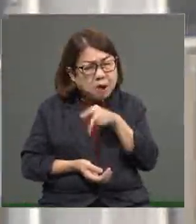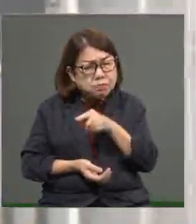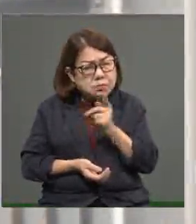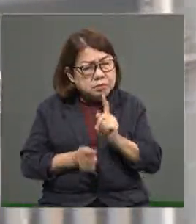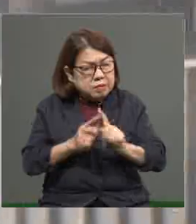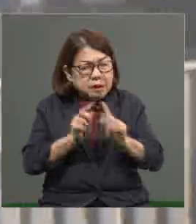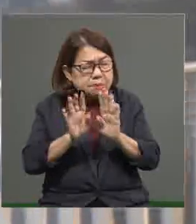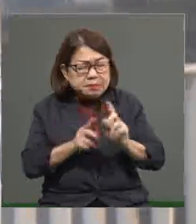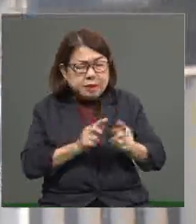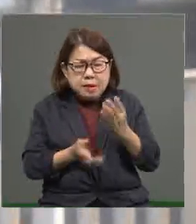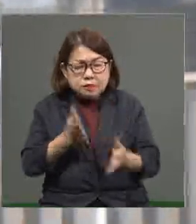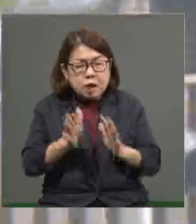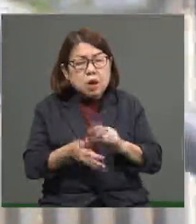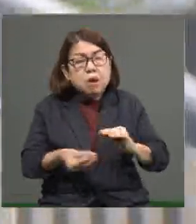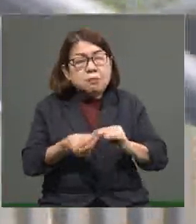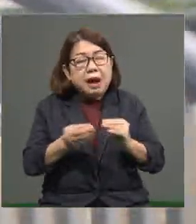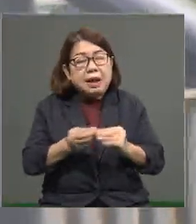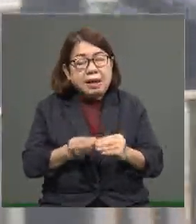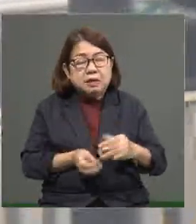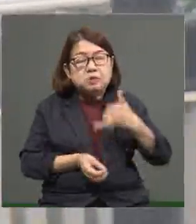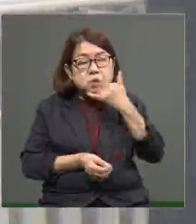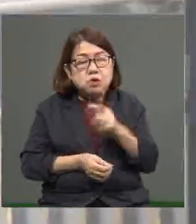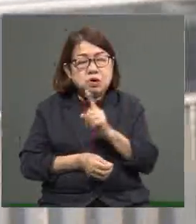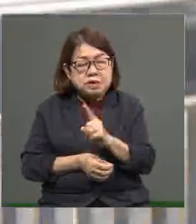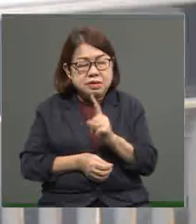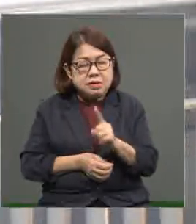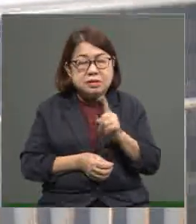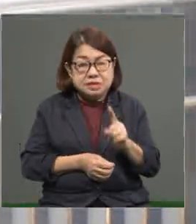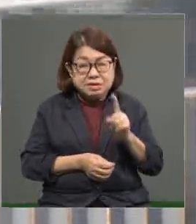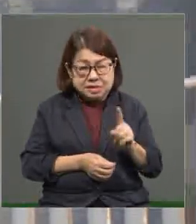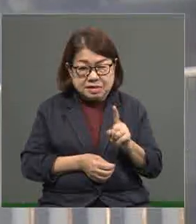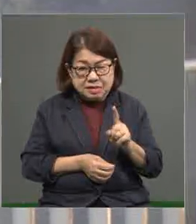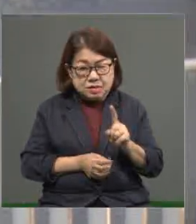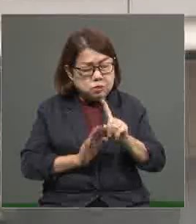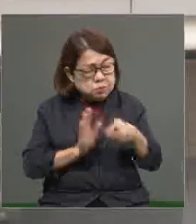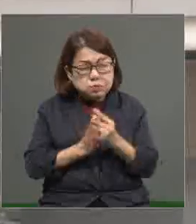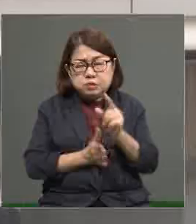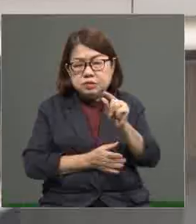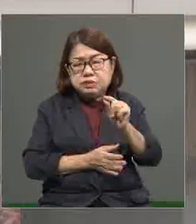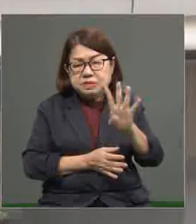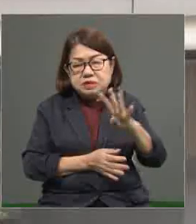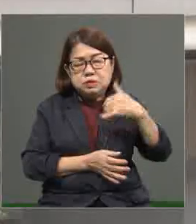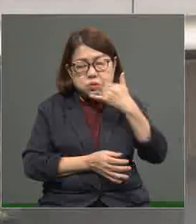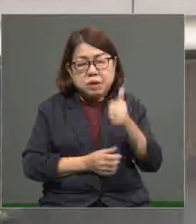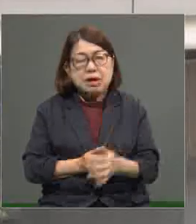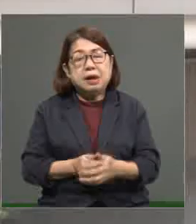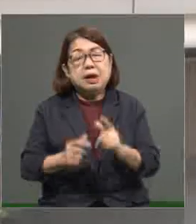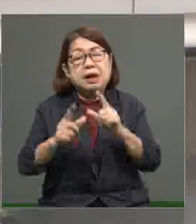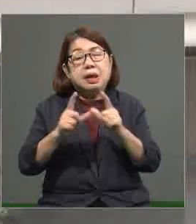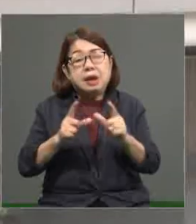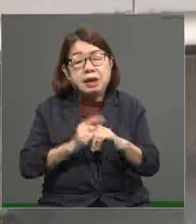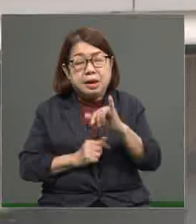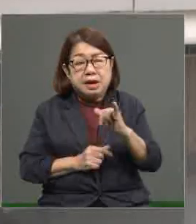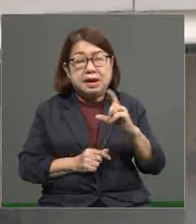ทุกรูปแบบนะฮะโทรไปง่ายๆหมายเลข 4ตัว 11 1 1โทรได้ตลอด 24ชมหรือทางไนIDนะครับที่